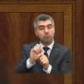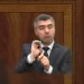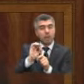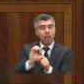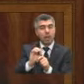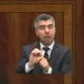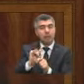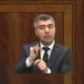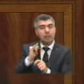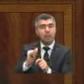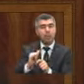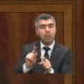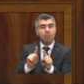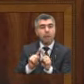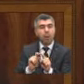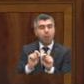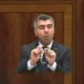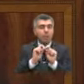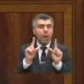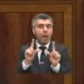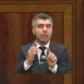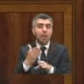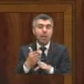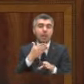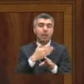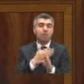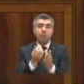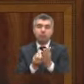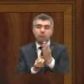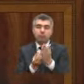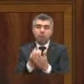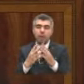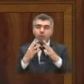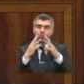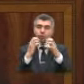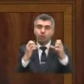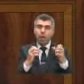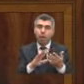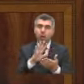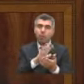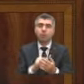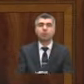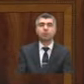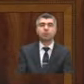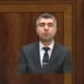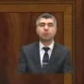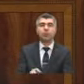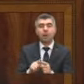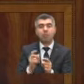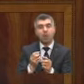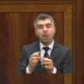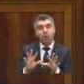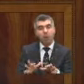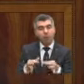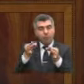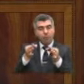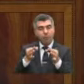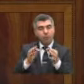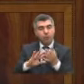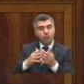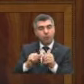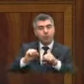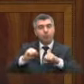نظام ناجع للتوجيه المبكر والنشيط باستحضار ملاحظات وتوصيات